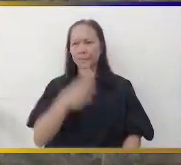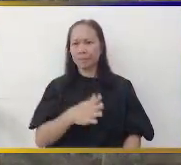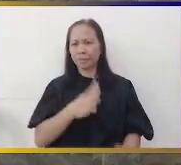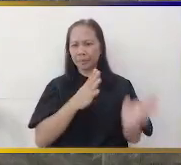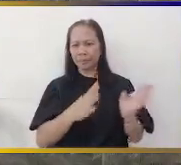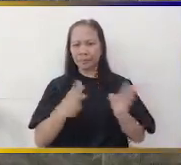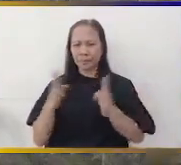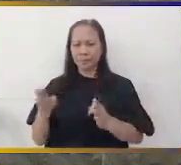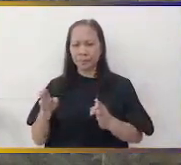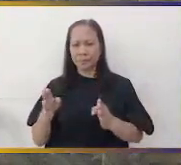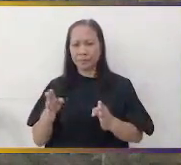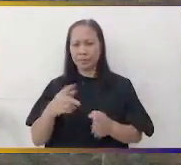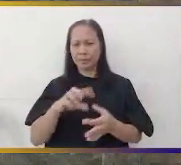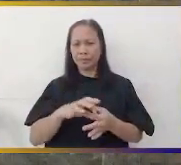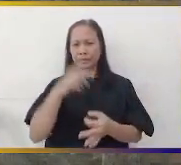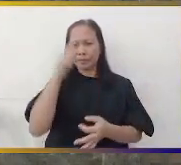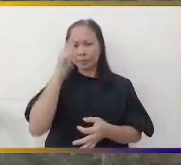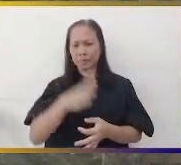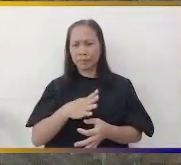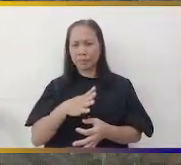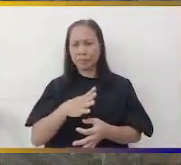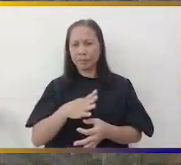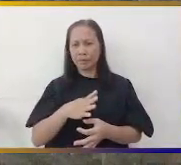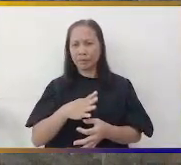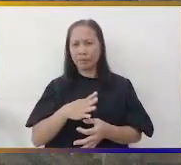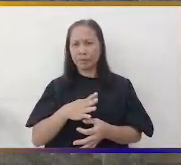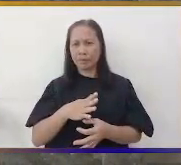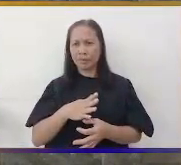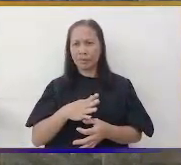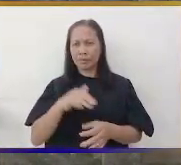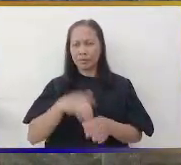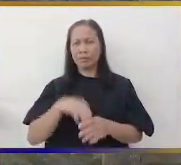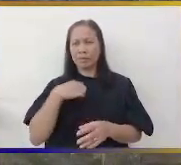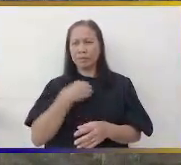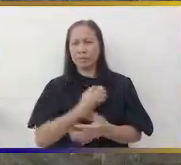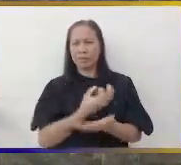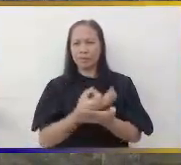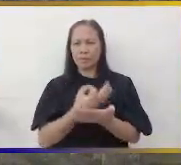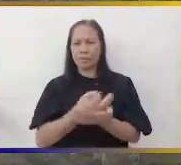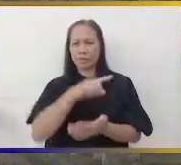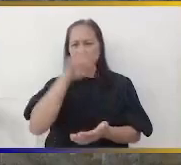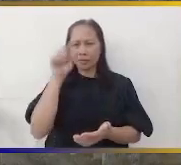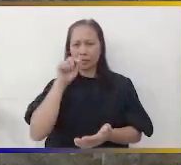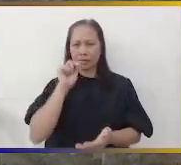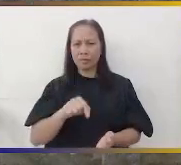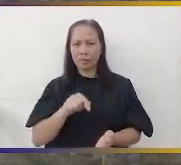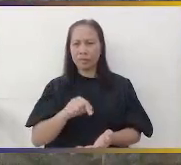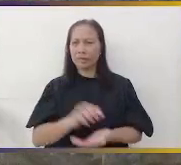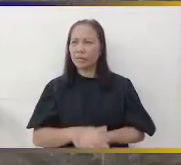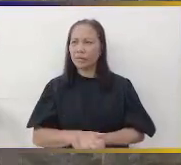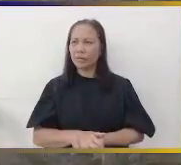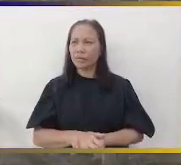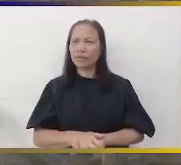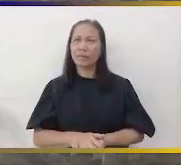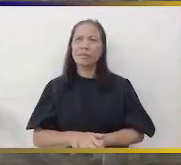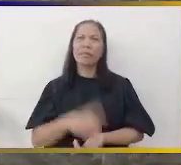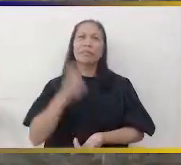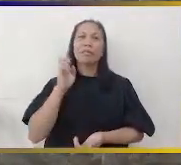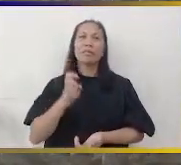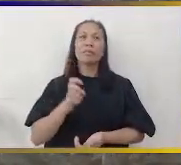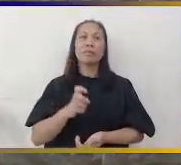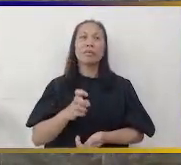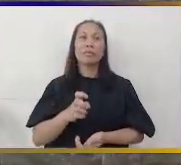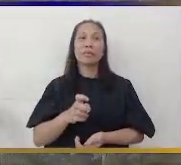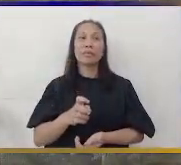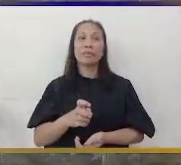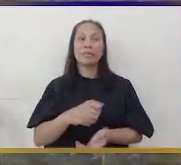pakikialaman pa yan magandang tanong yan ilagay bago natin magtanong ng ganyan ilagay muna natin sa isipan natin ung sinabi